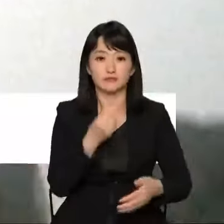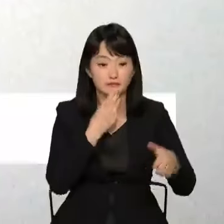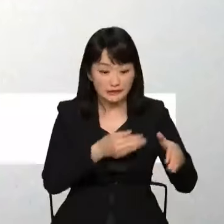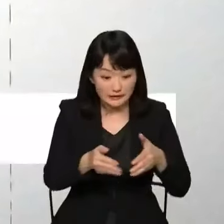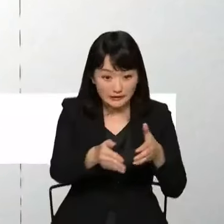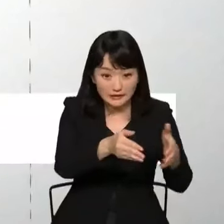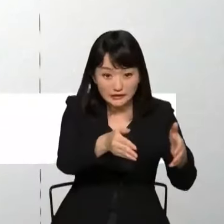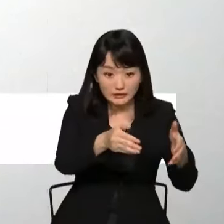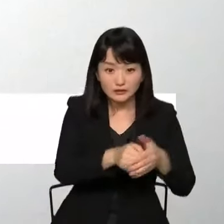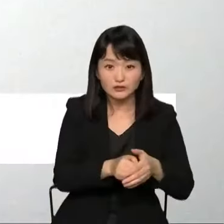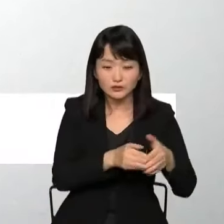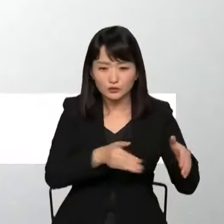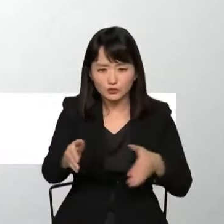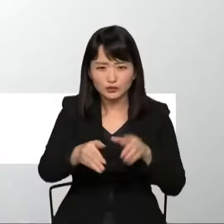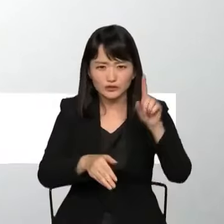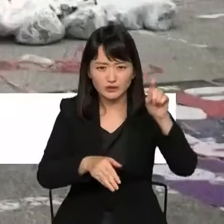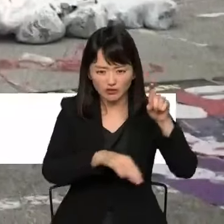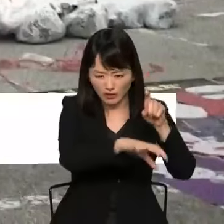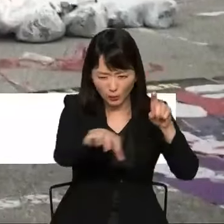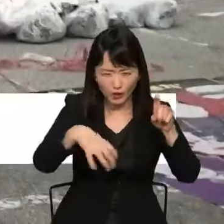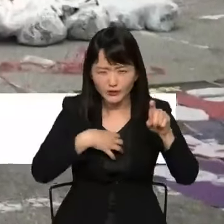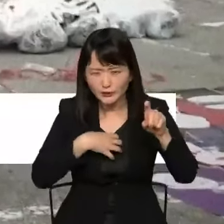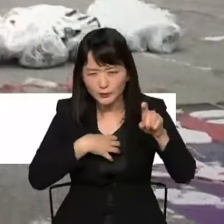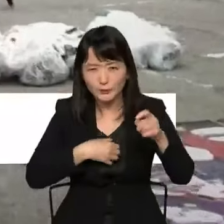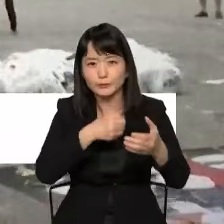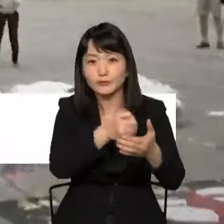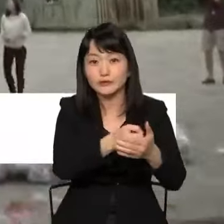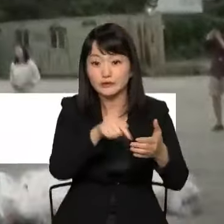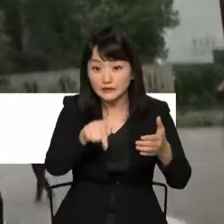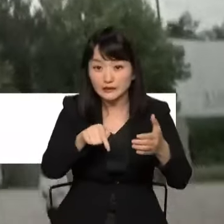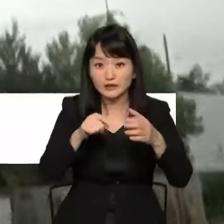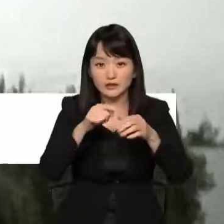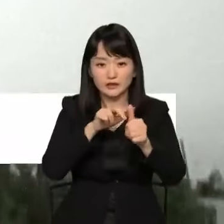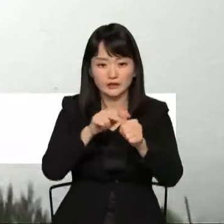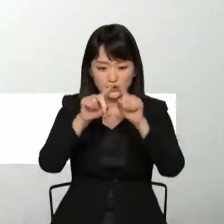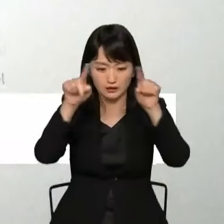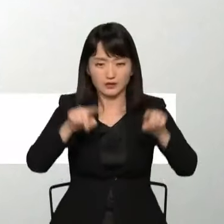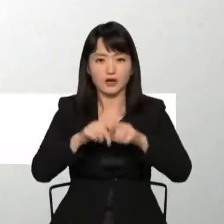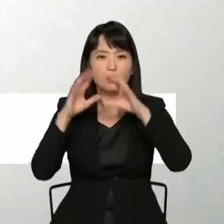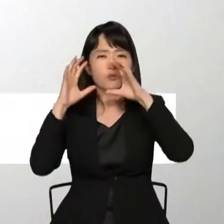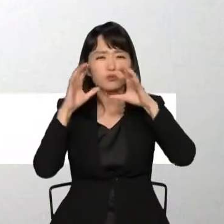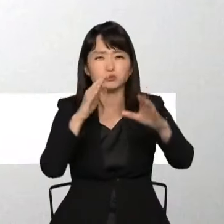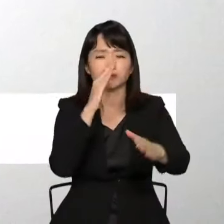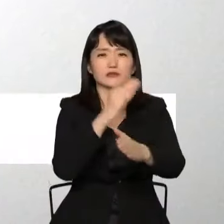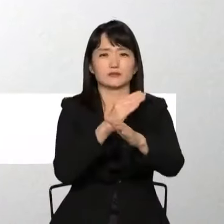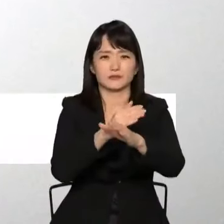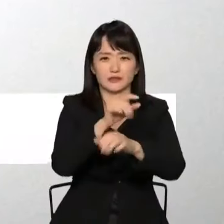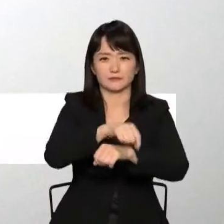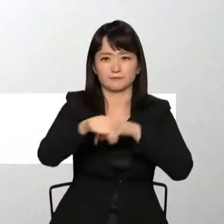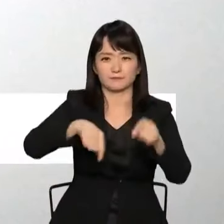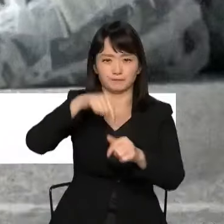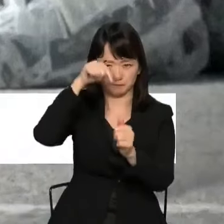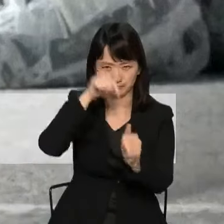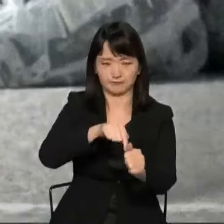도내 11곳을 위험구역으로 설정하고 이곳에서의 전단 살포를 금지하는 행정명령을